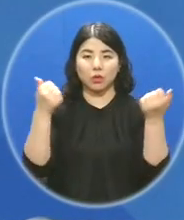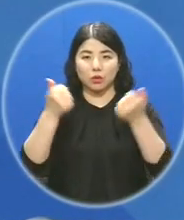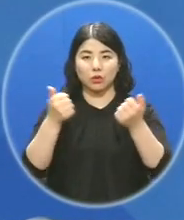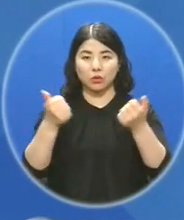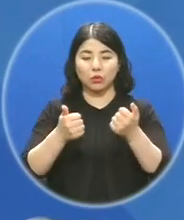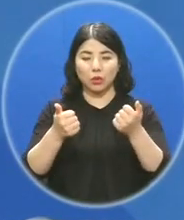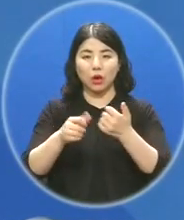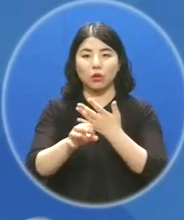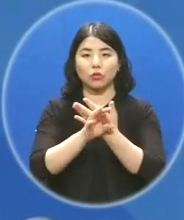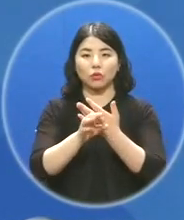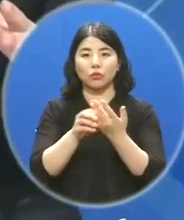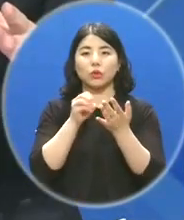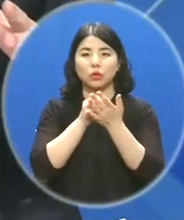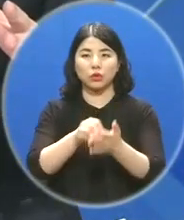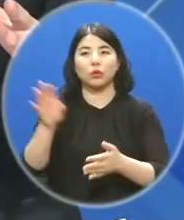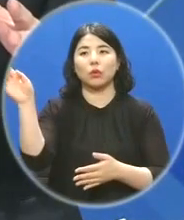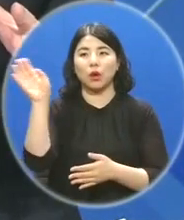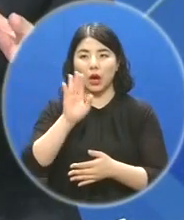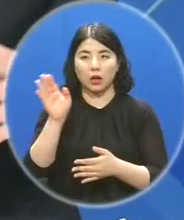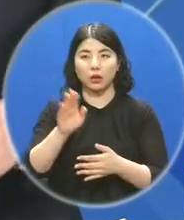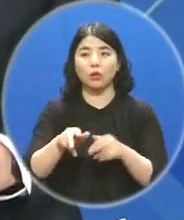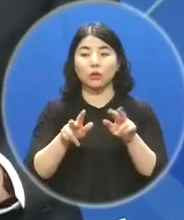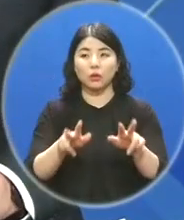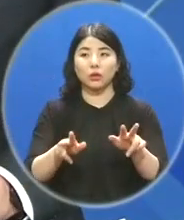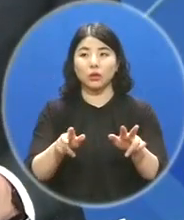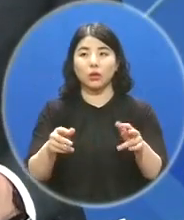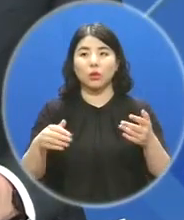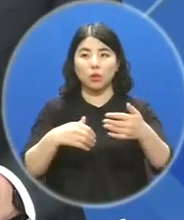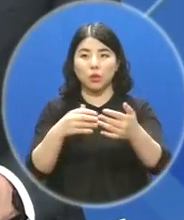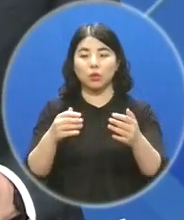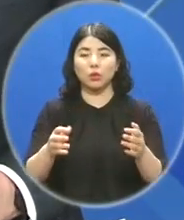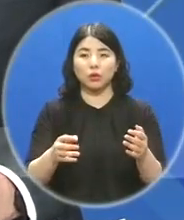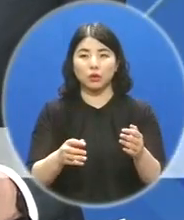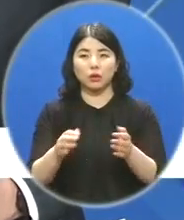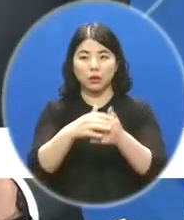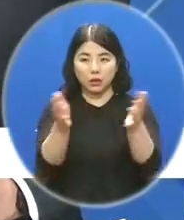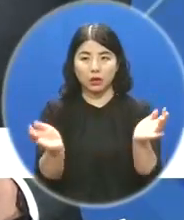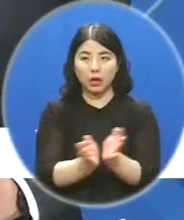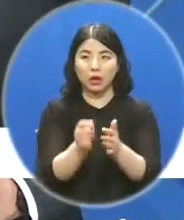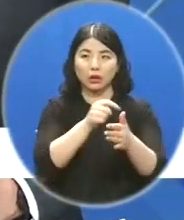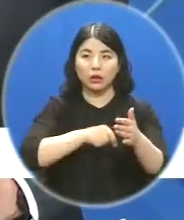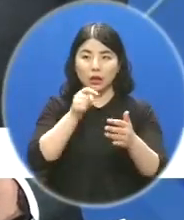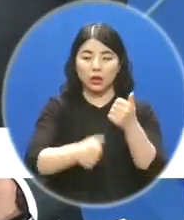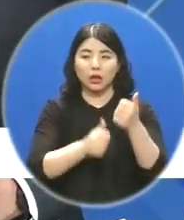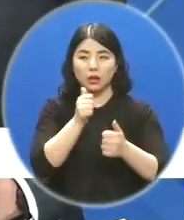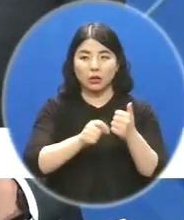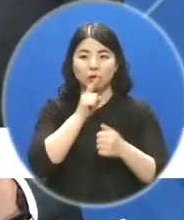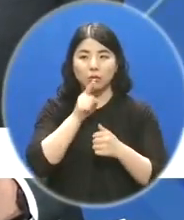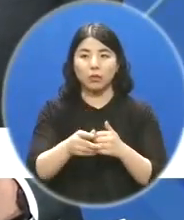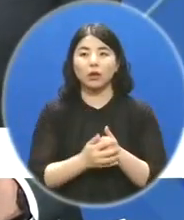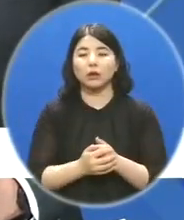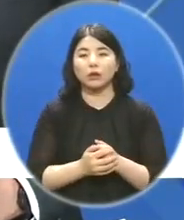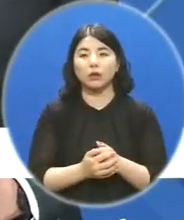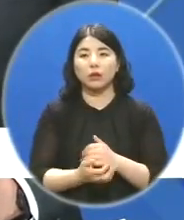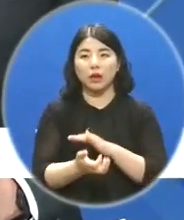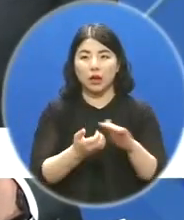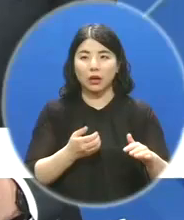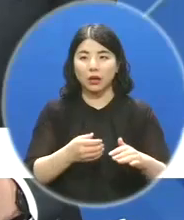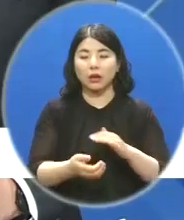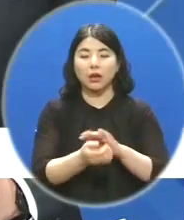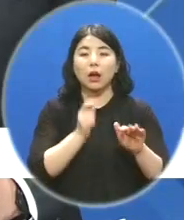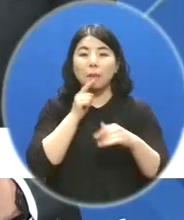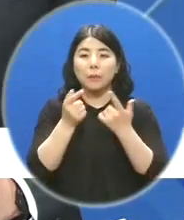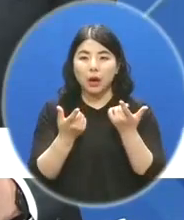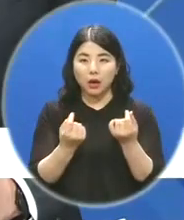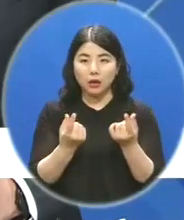충북도의회의 후보 등록이 아니라 네. 지금 아마 원내총회를 네. 통해서 그러니까 의원 당내 경선이죠. 그렇죠. 당내 경선을 네, 통해서. 아까 그렇습니다. 이제 저희가 사전에 네.